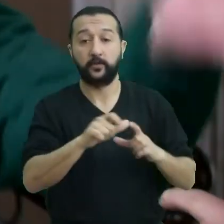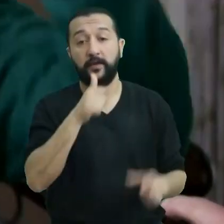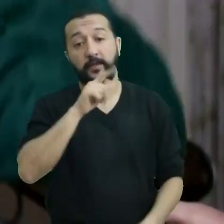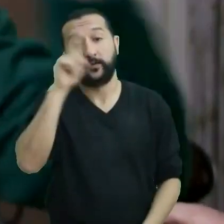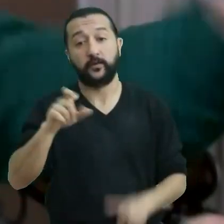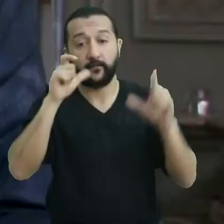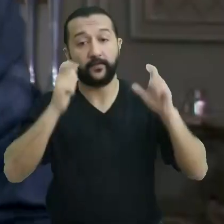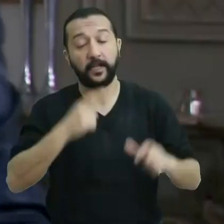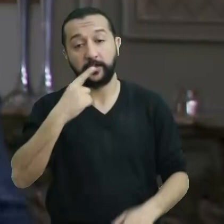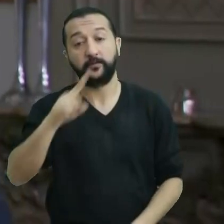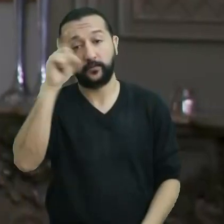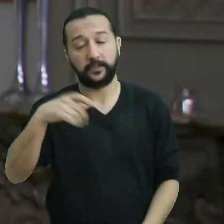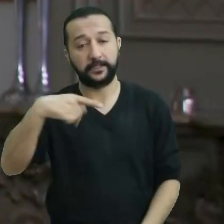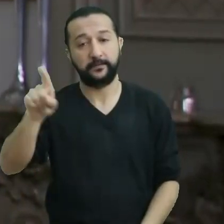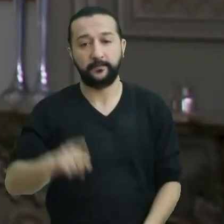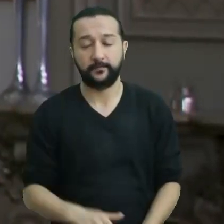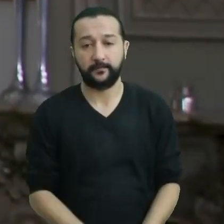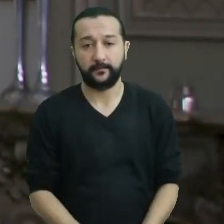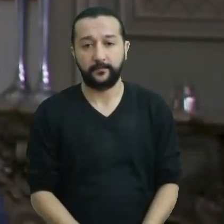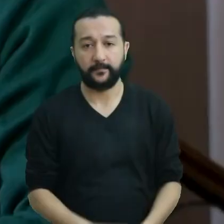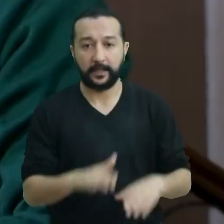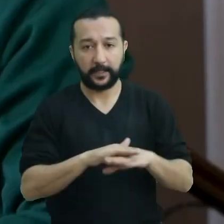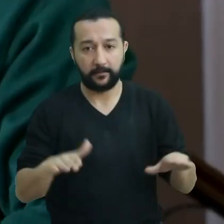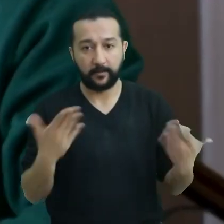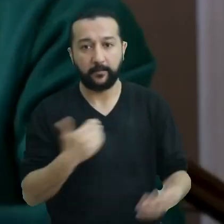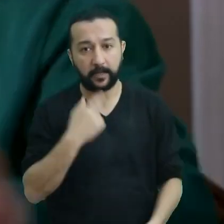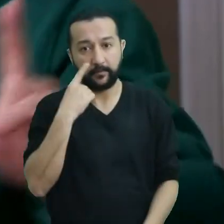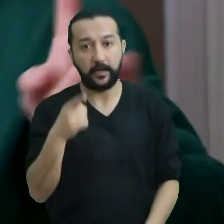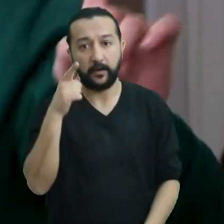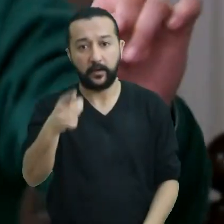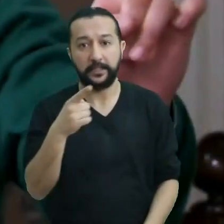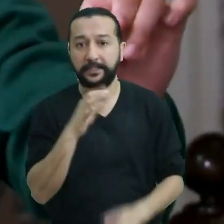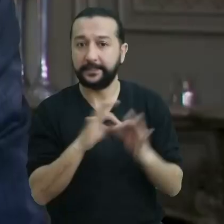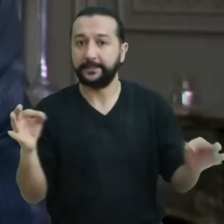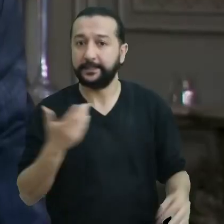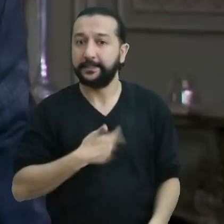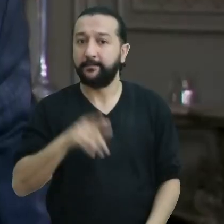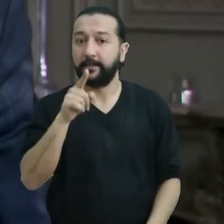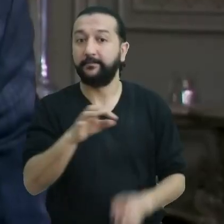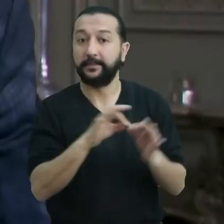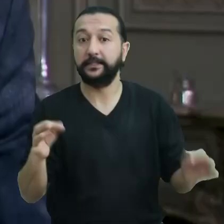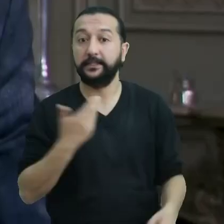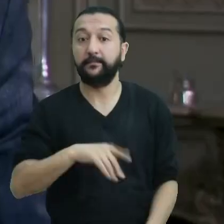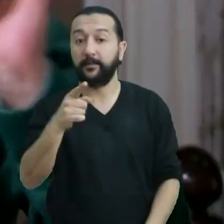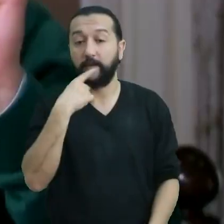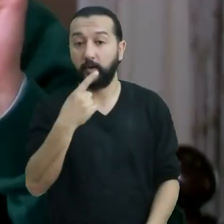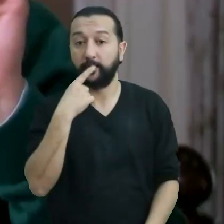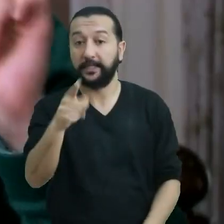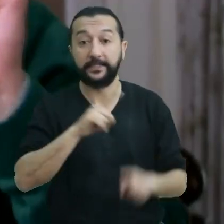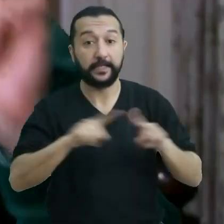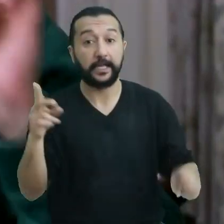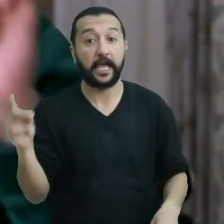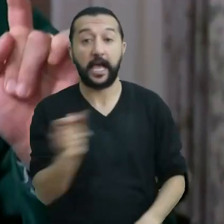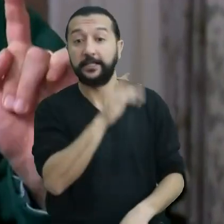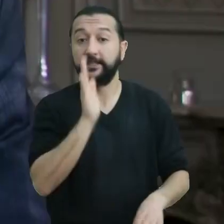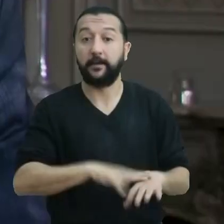falan sor. Fotoğraf nerede diye. Tamam tamam. Tamam. Bana bak ben o tonlamayı hiç sevmedim. Hiç sevmedim. Sakın